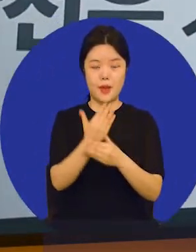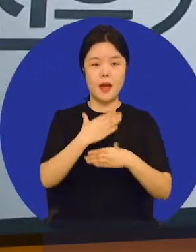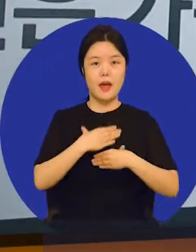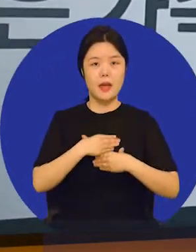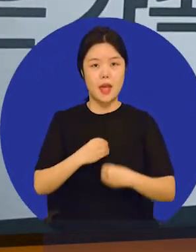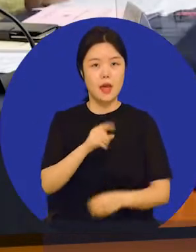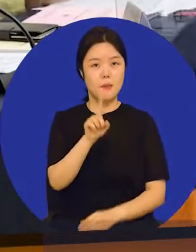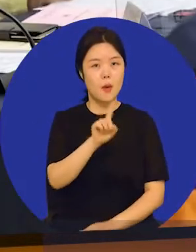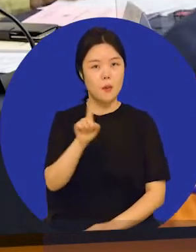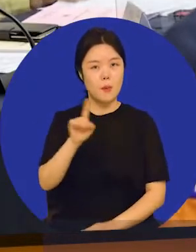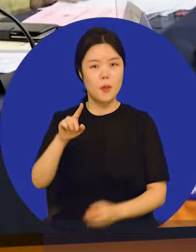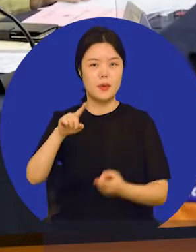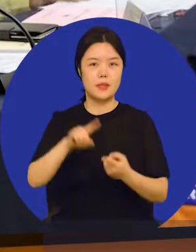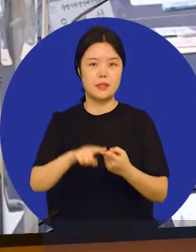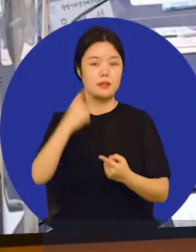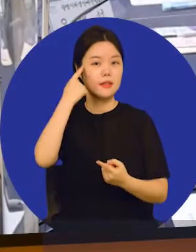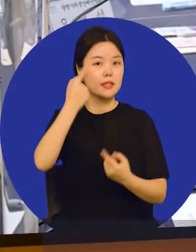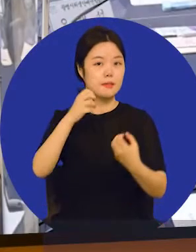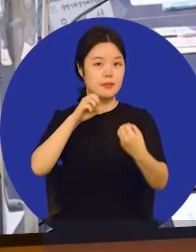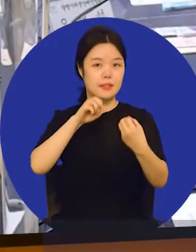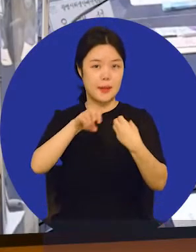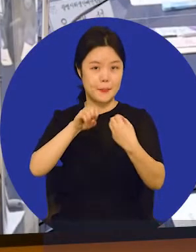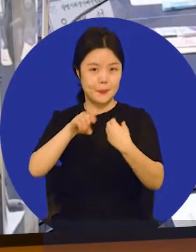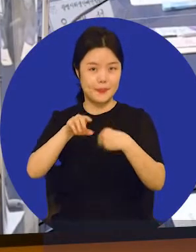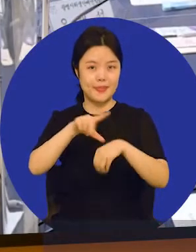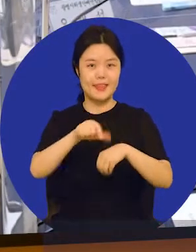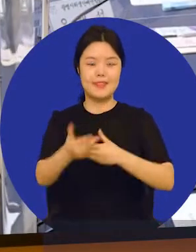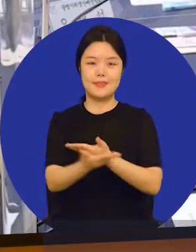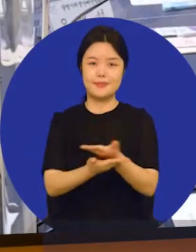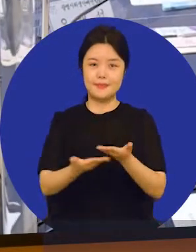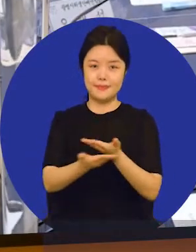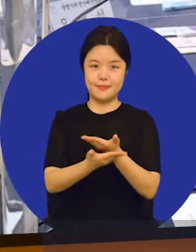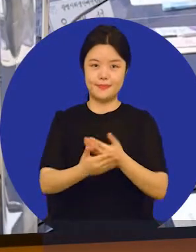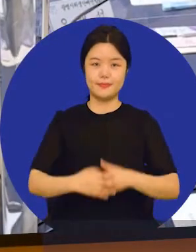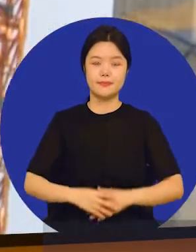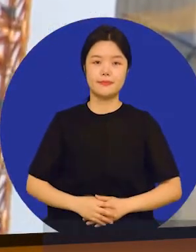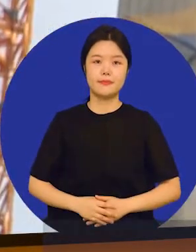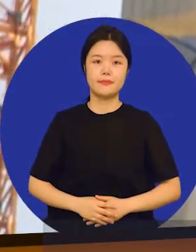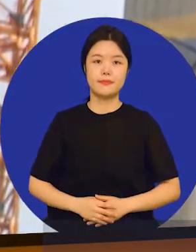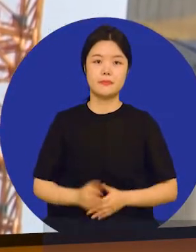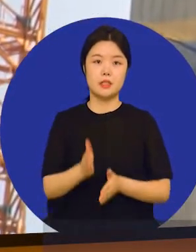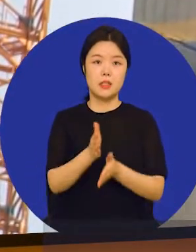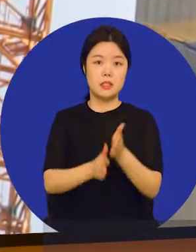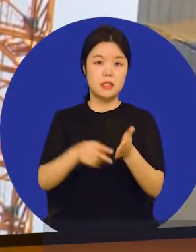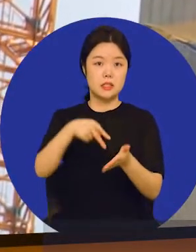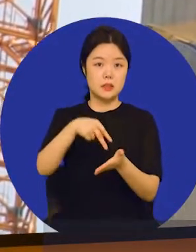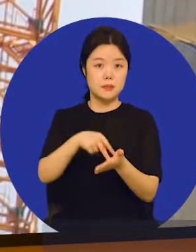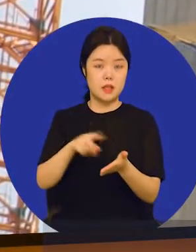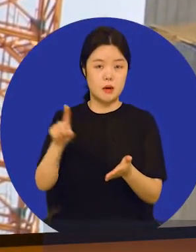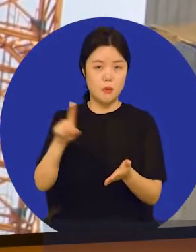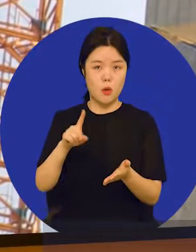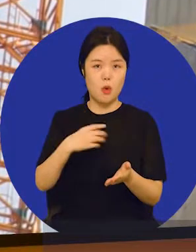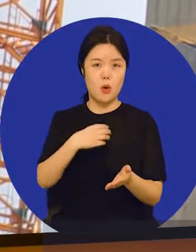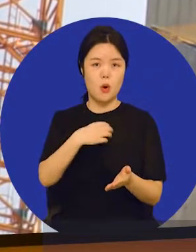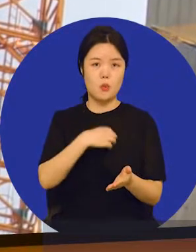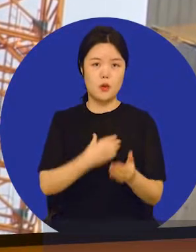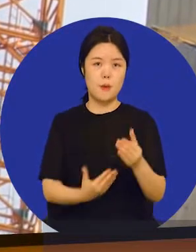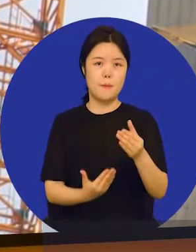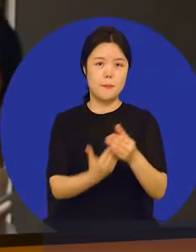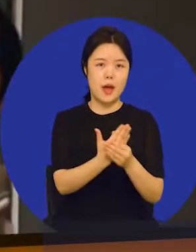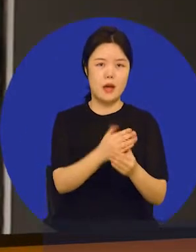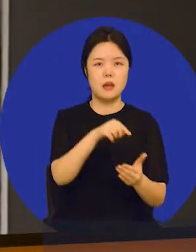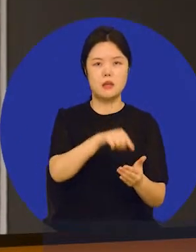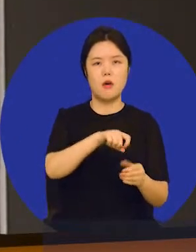공유한 뒤 질의 응답 및 의견청취 의 시간을 가졌습니다 시 관계자는 중대재해 처벌 등에 관한